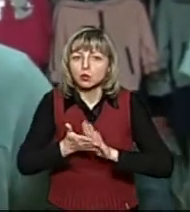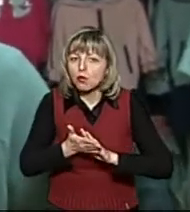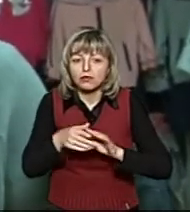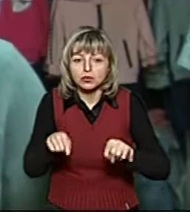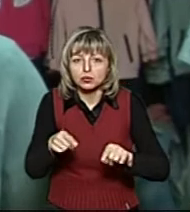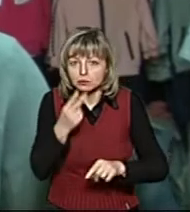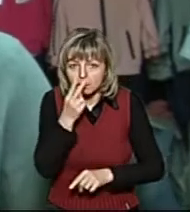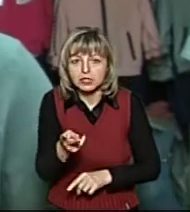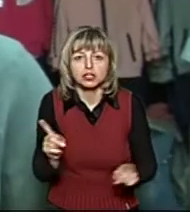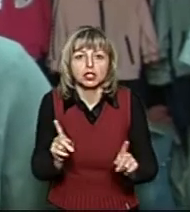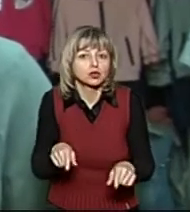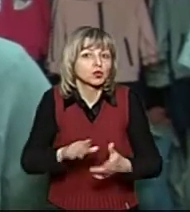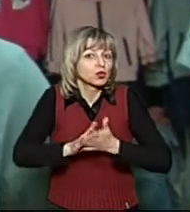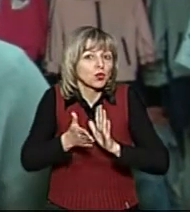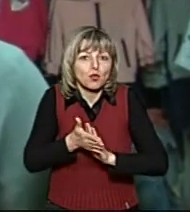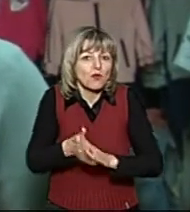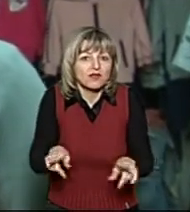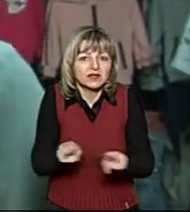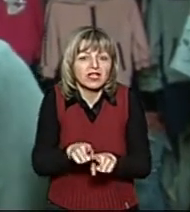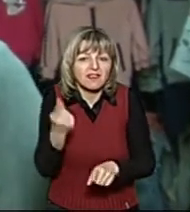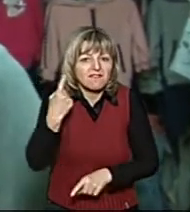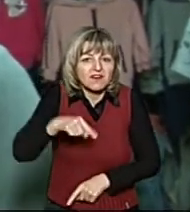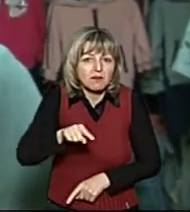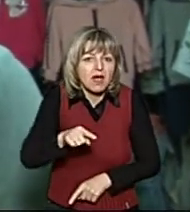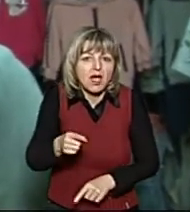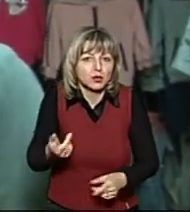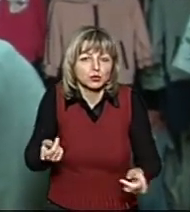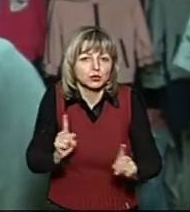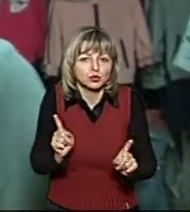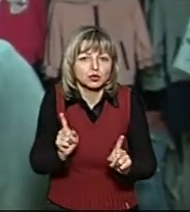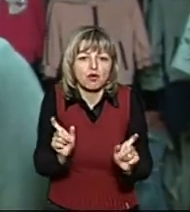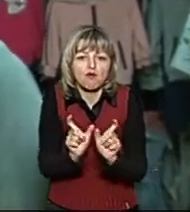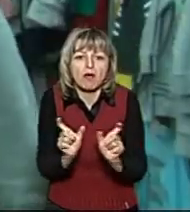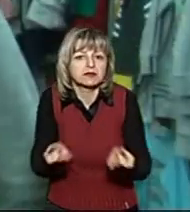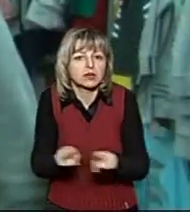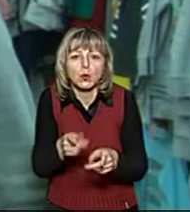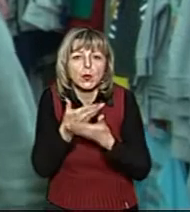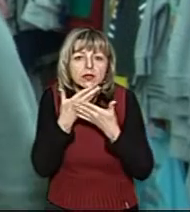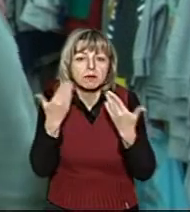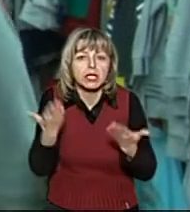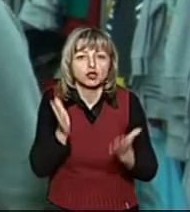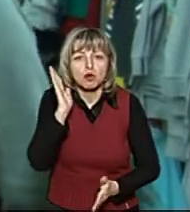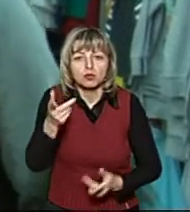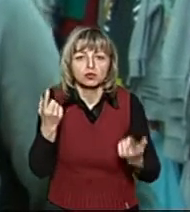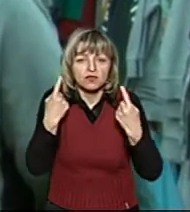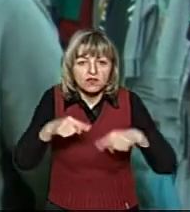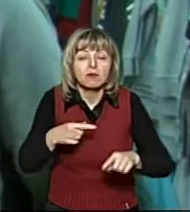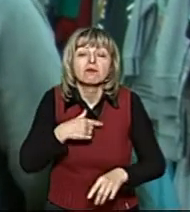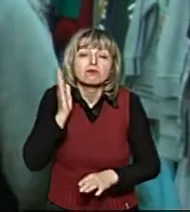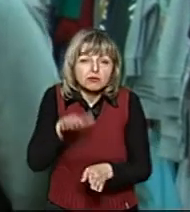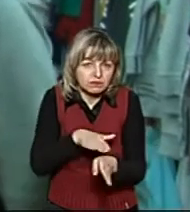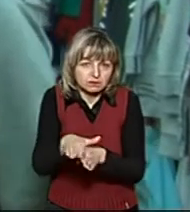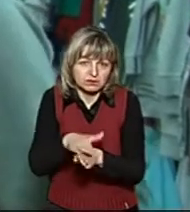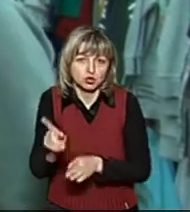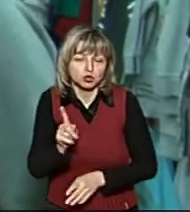то ви самі бачите, що тут умови нам такі, вимагають таке від нас, що в магазинах такого немає. Що будуть вимагати, будемо все робити для того,